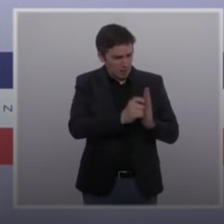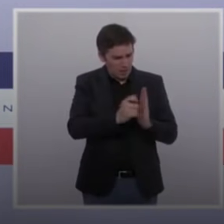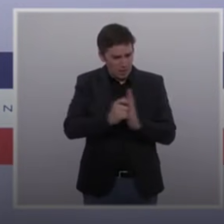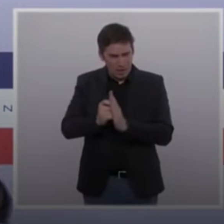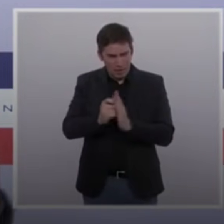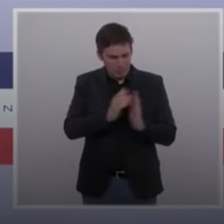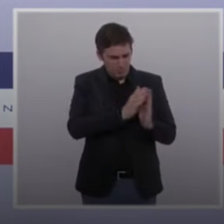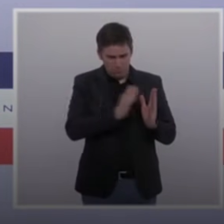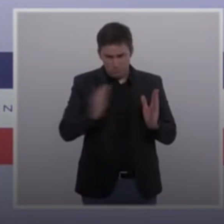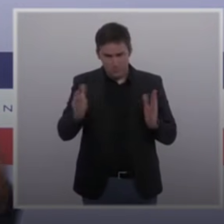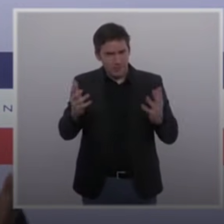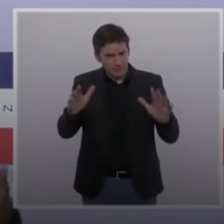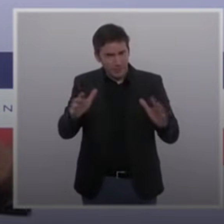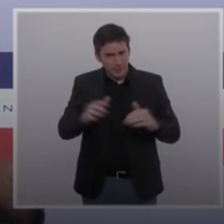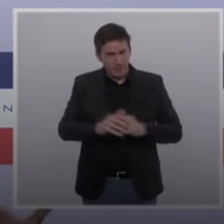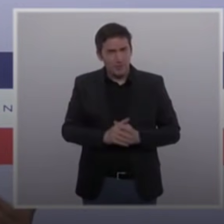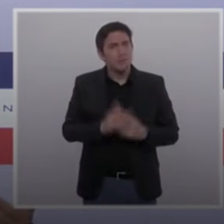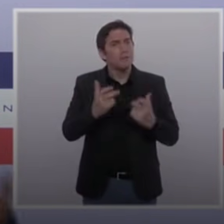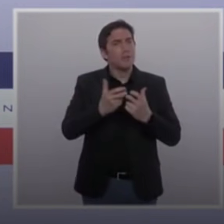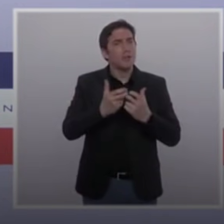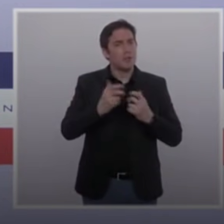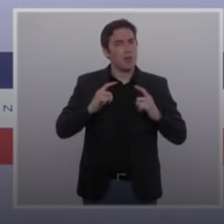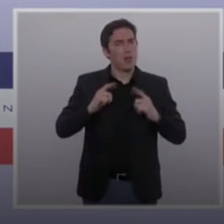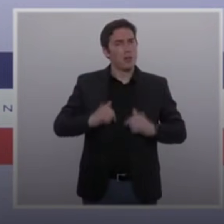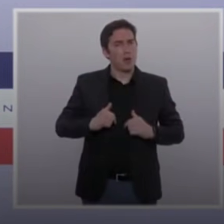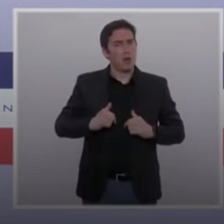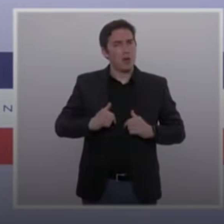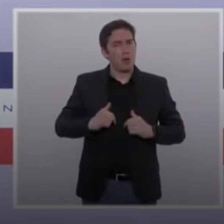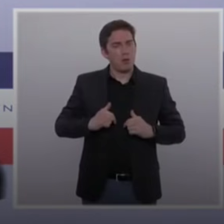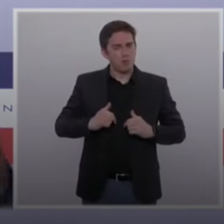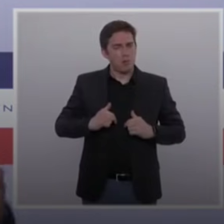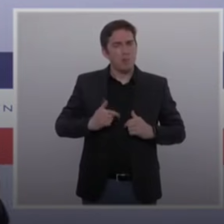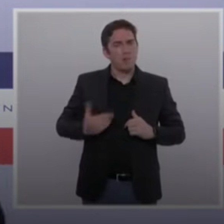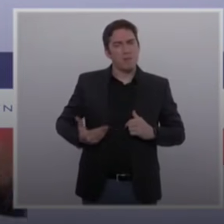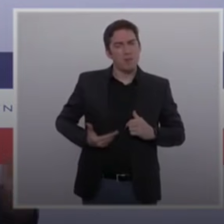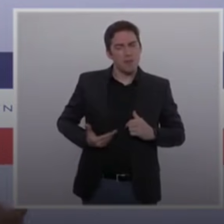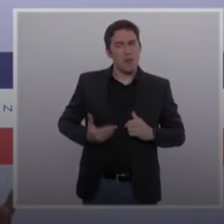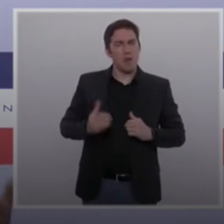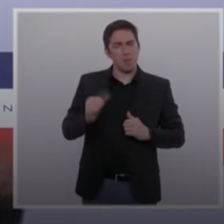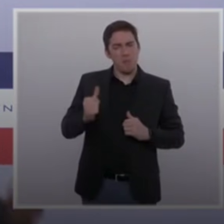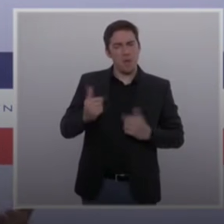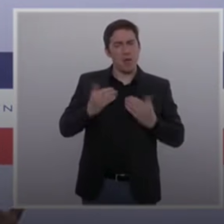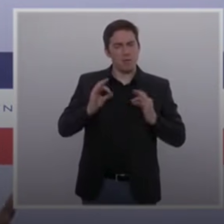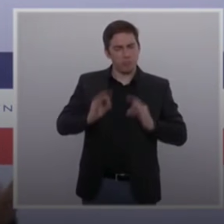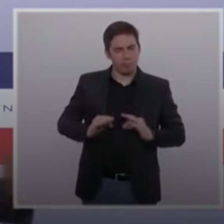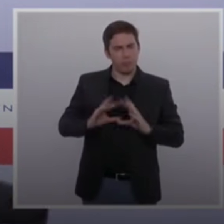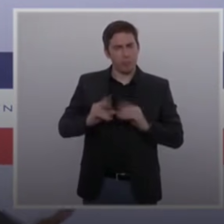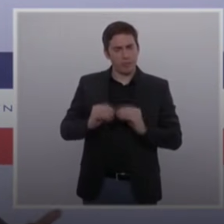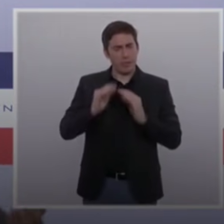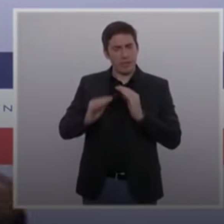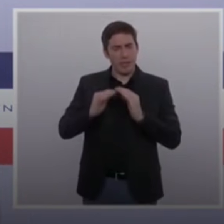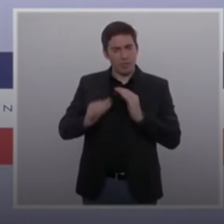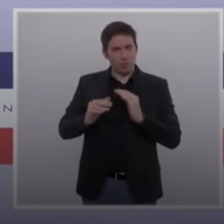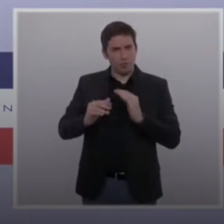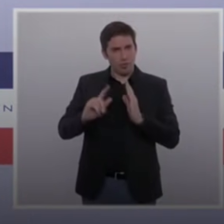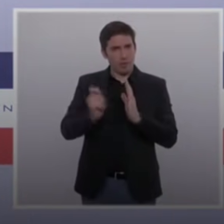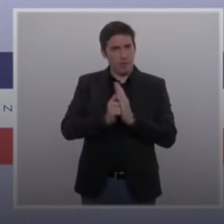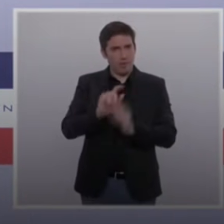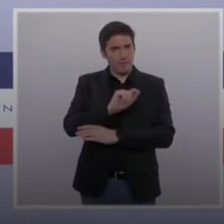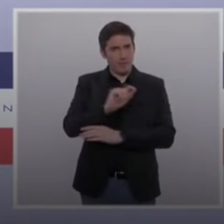D'abord, le retour à l'école physiquement pour les maternelles, les élèves de primaire, la réouverture des crèches pour le 26